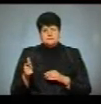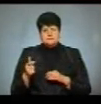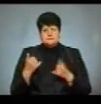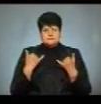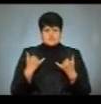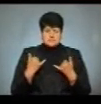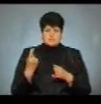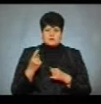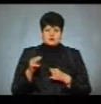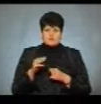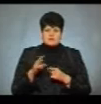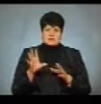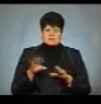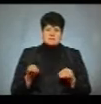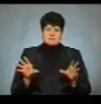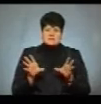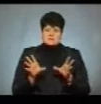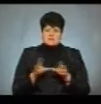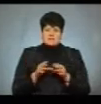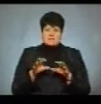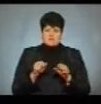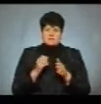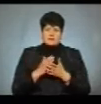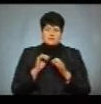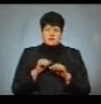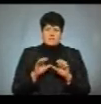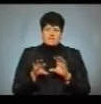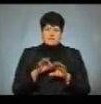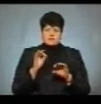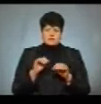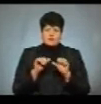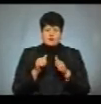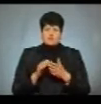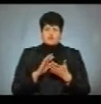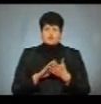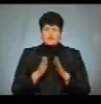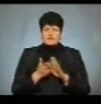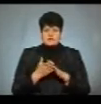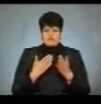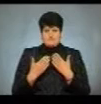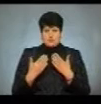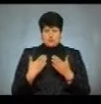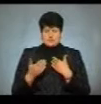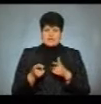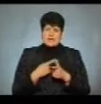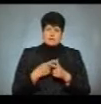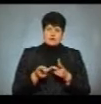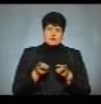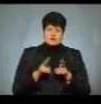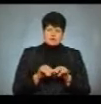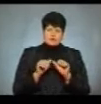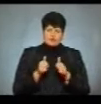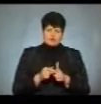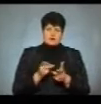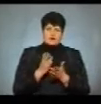зараз з 1 травня співвласники мають право вибрати форму договірних відносин. Тобто або лишають ту саму форму,